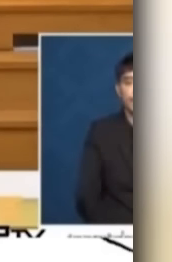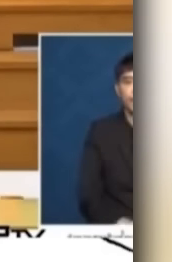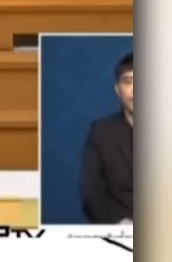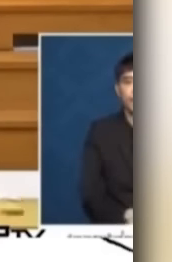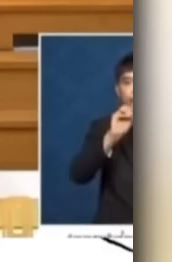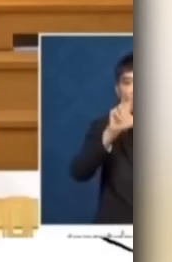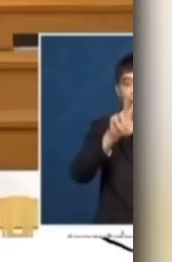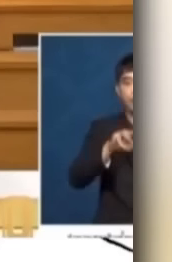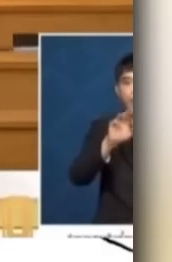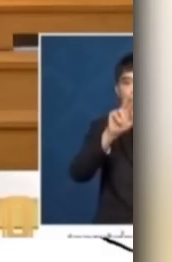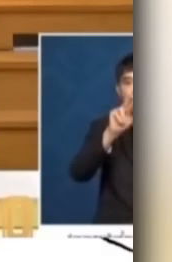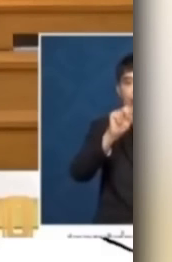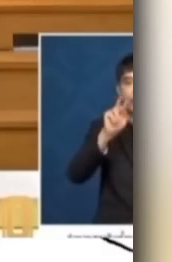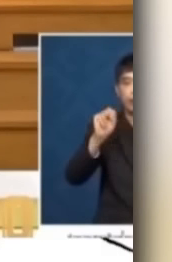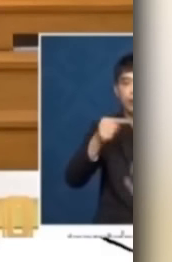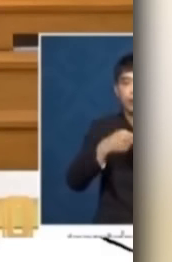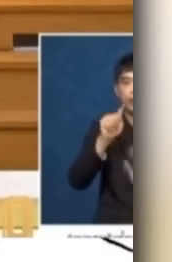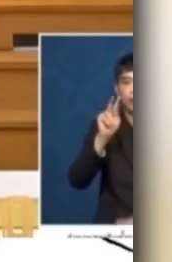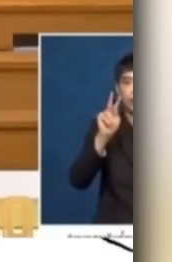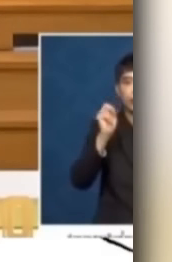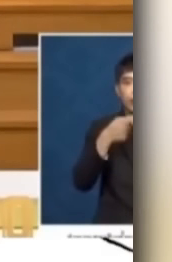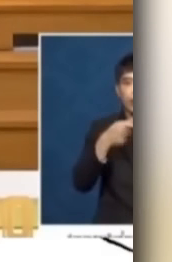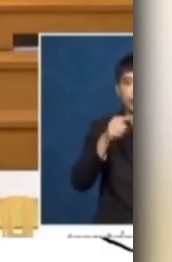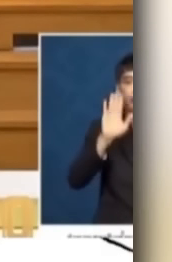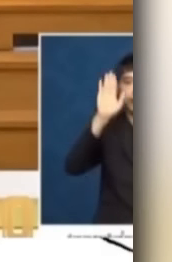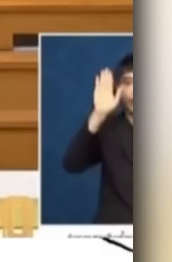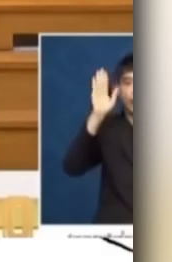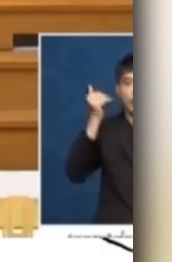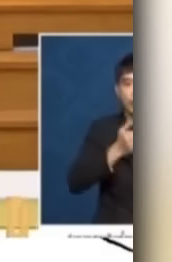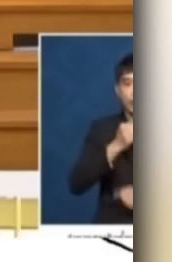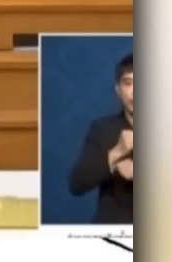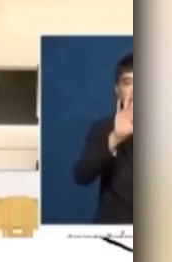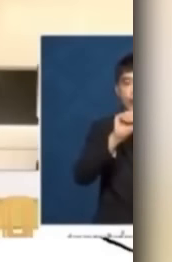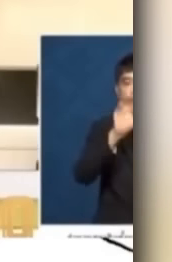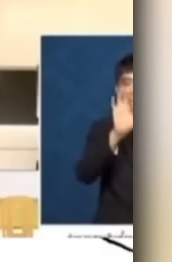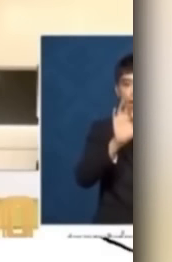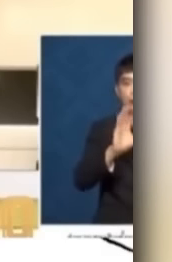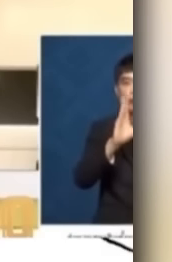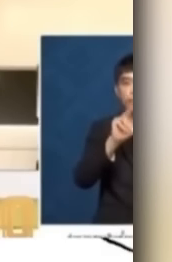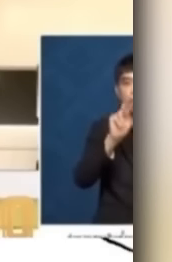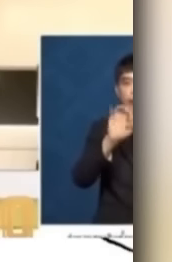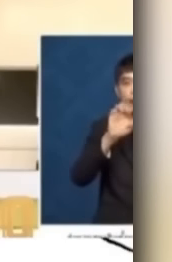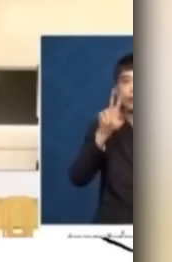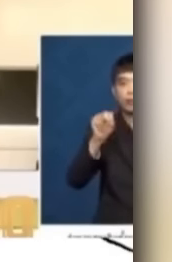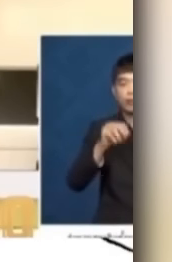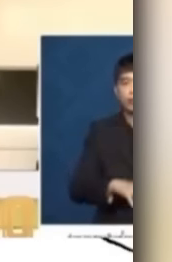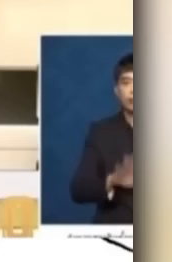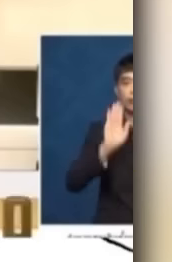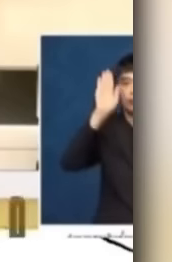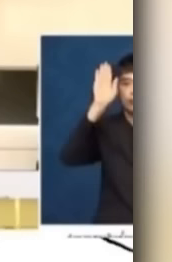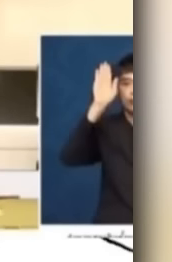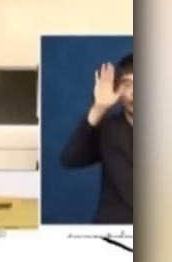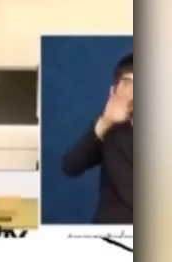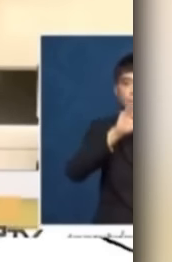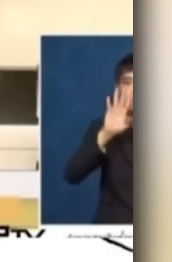นครับ นายณัฐหงชูเวศ ณัฐหงชูเวศมาทำงานไม่ได้มาหาคอนเทนต์ครับ นายชนินรุ่งธนเกียรติ 449